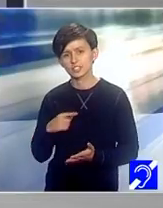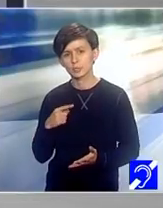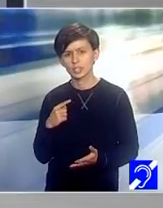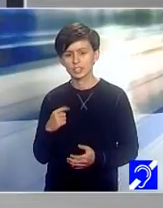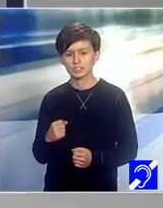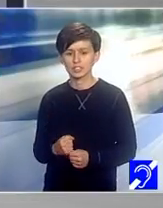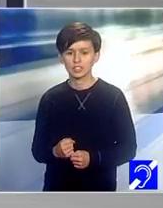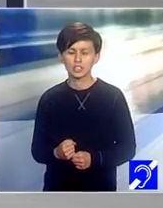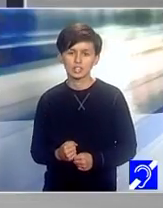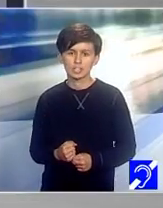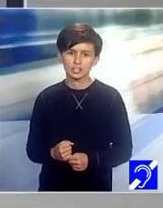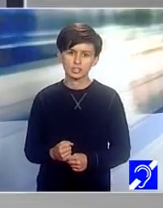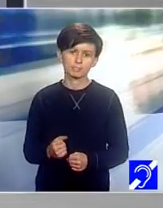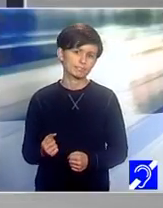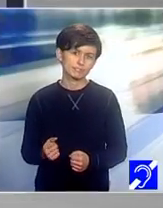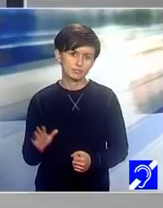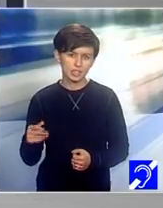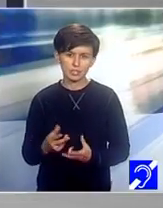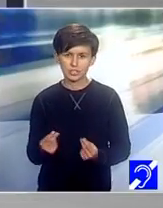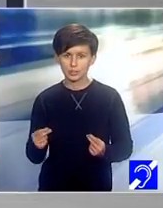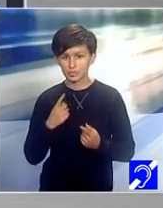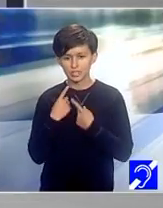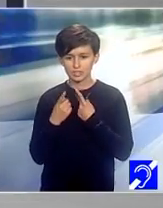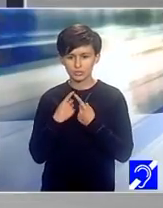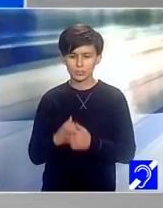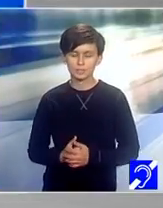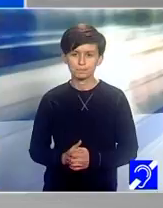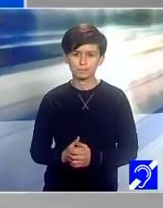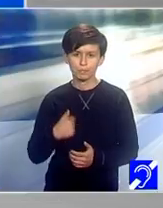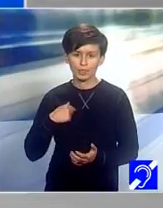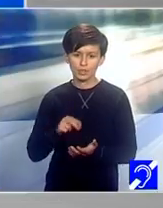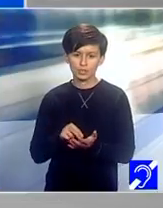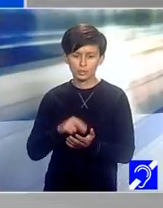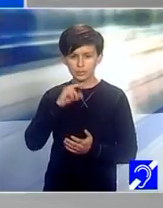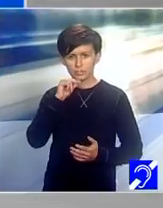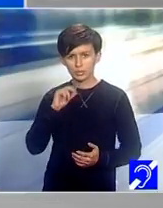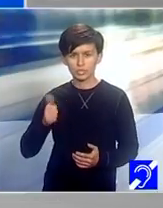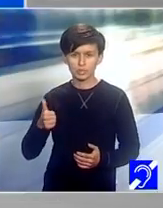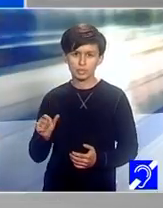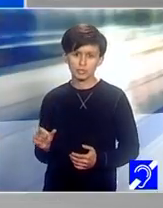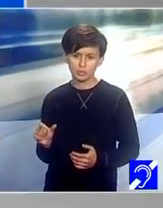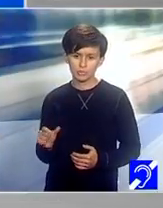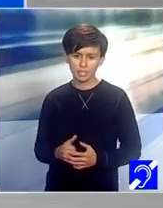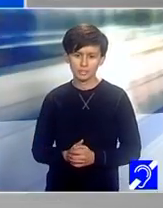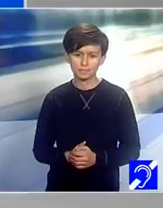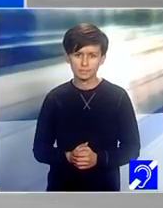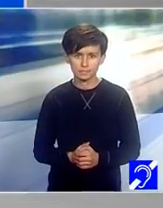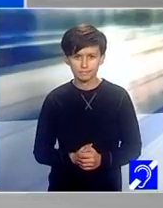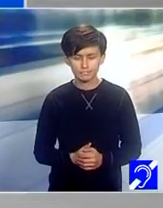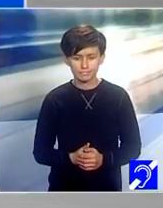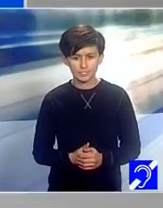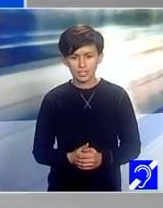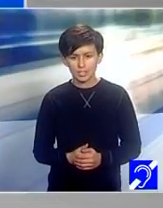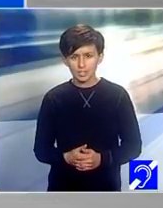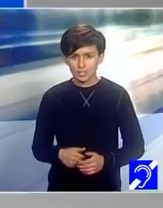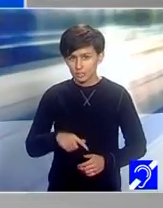foarte, naște foarte multe discuții deja. Eu îți propun să trecem la primul subiect și să aflăm care